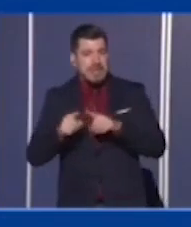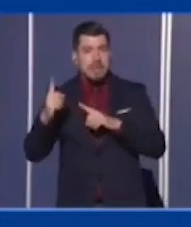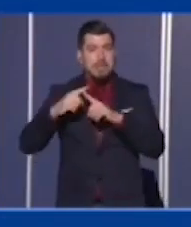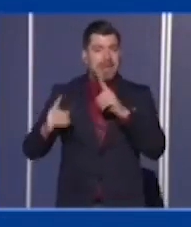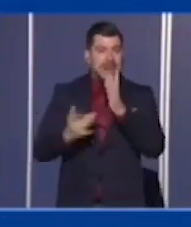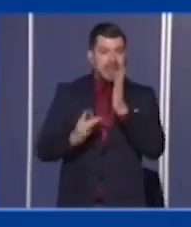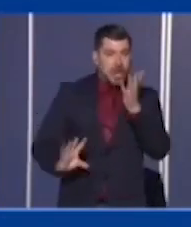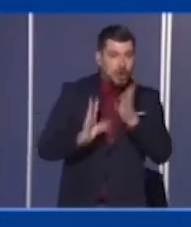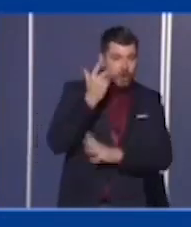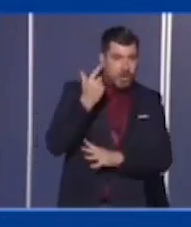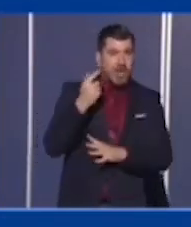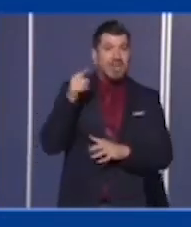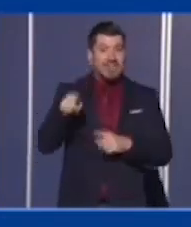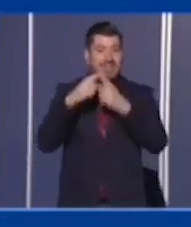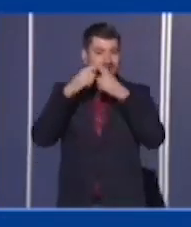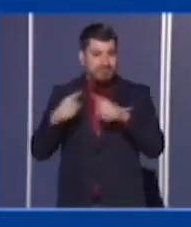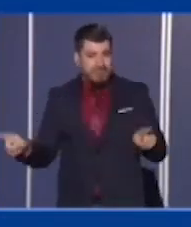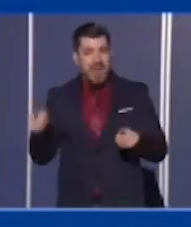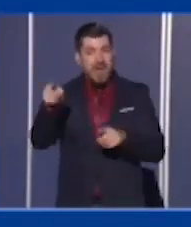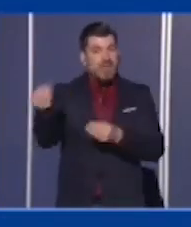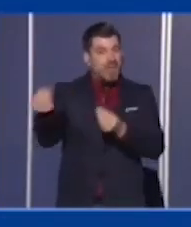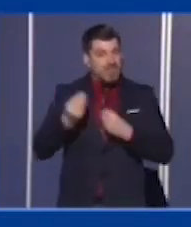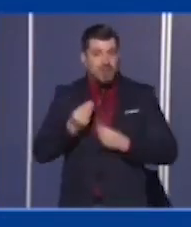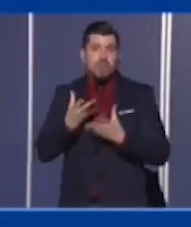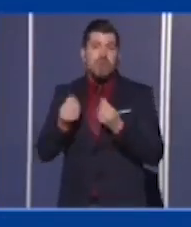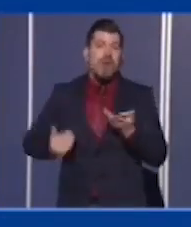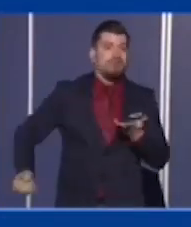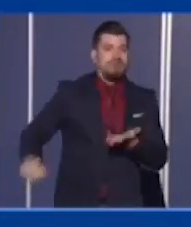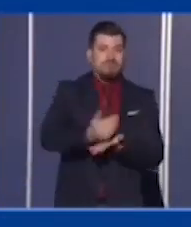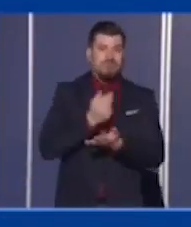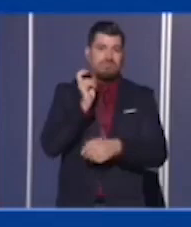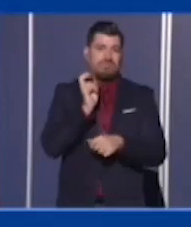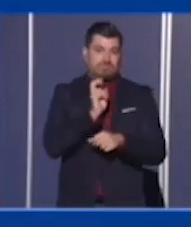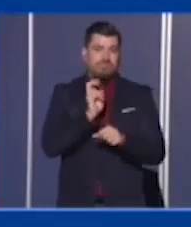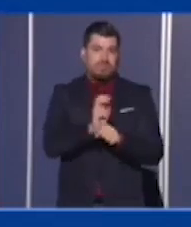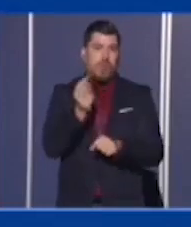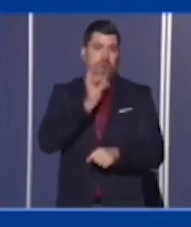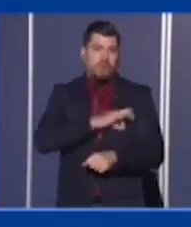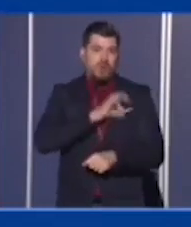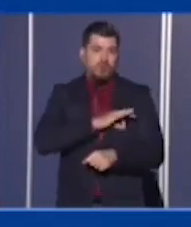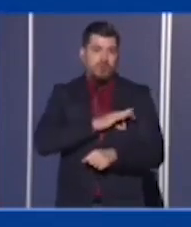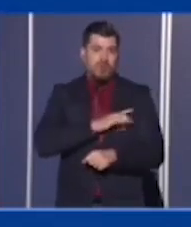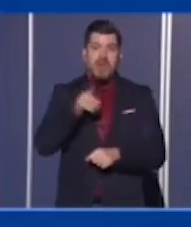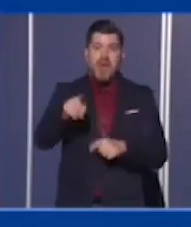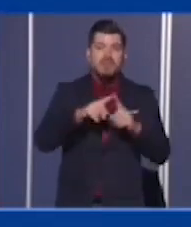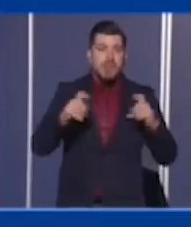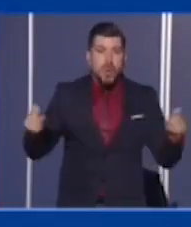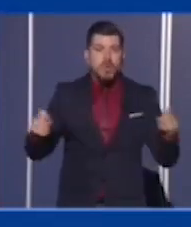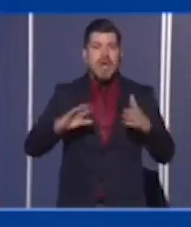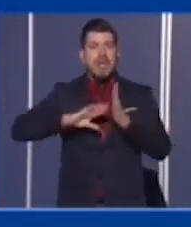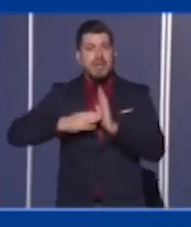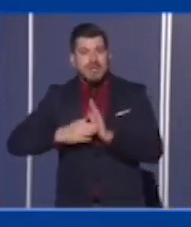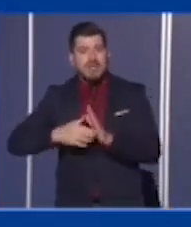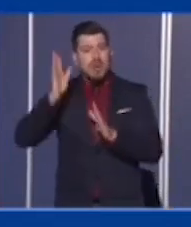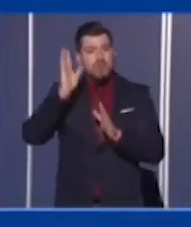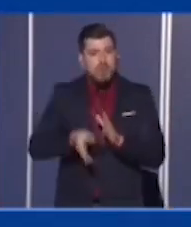καινοτομία δημιουργούν μεγάλη προστιθέμενη αξία, δημιουργούν προϊόντα και υπηρεσίες που κατά κανόνα είναι εξαγώγημα και